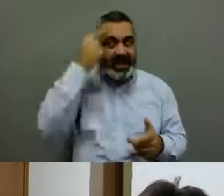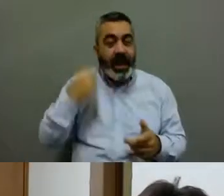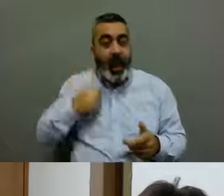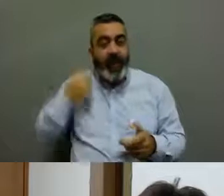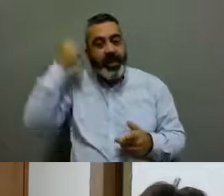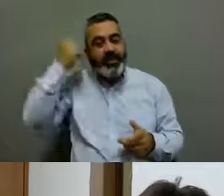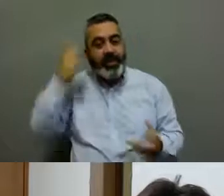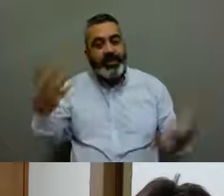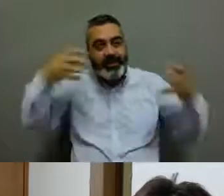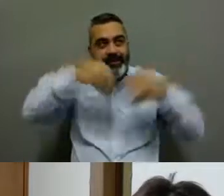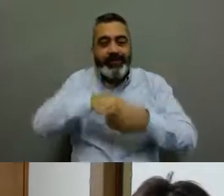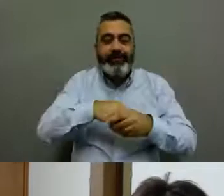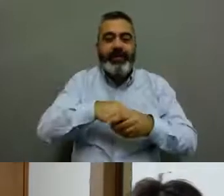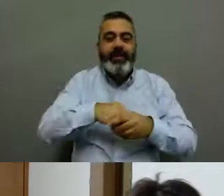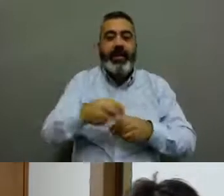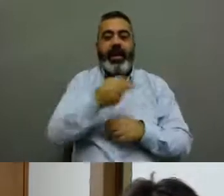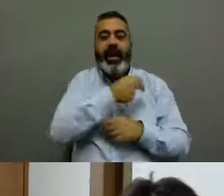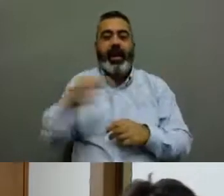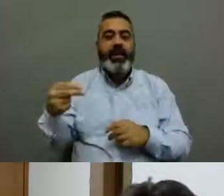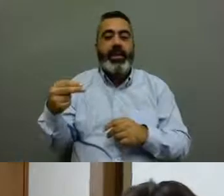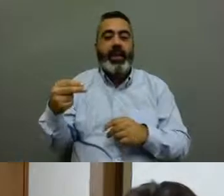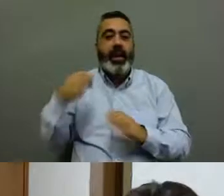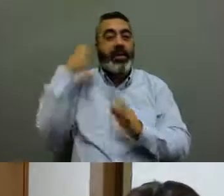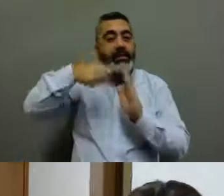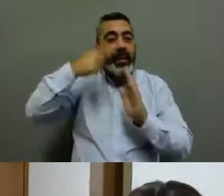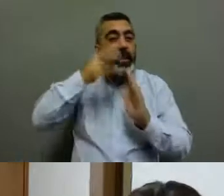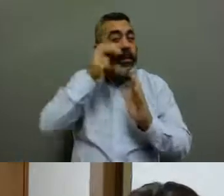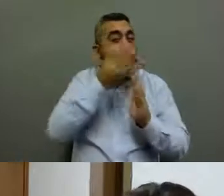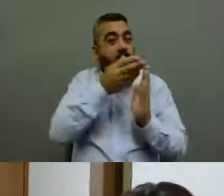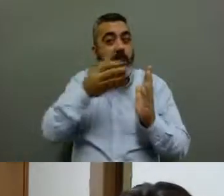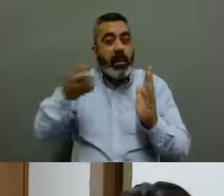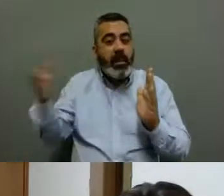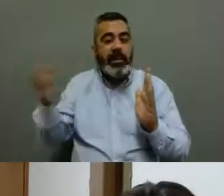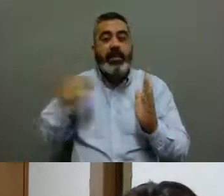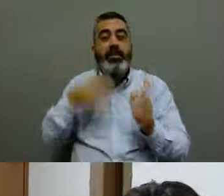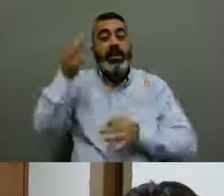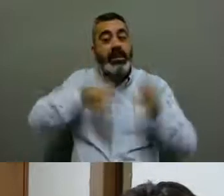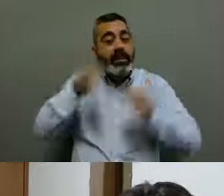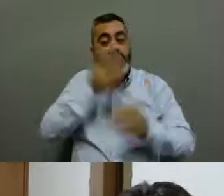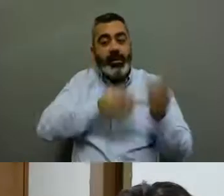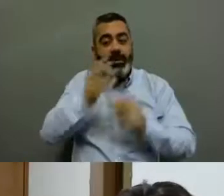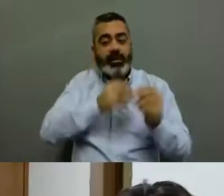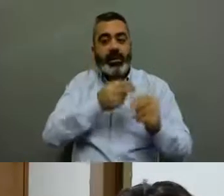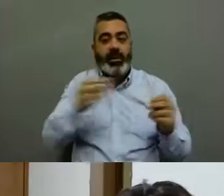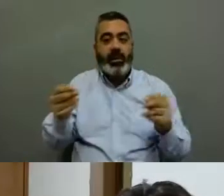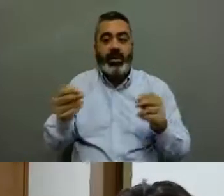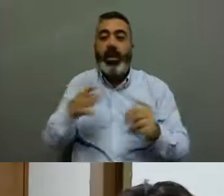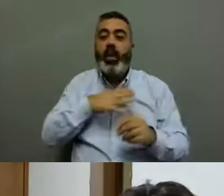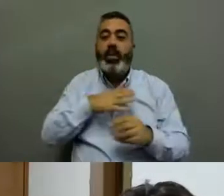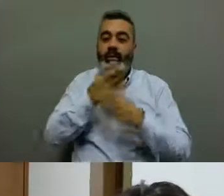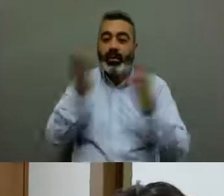σκέψεις αναφορικά με τις ταινίες τις οποίες θα ήταν πολύ όμορφο να συζητήσουμε μαζί με το κοινό